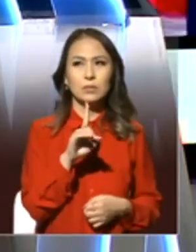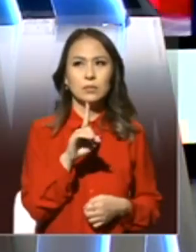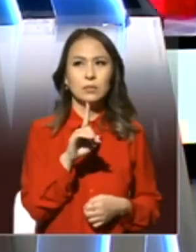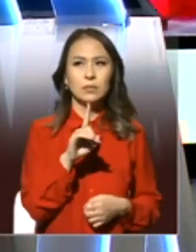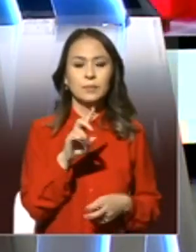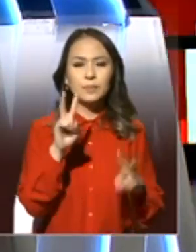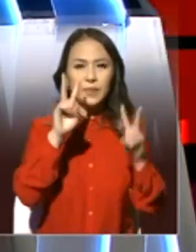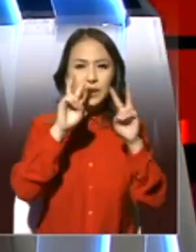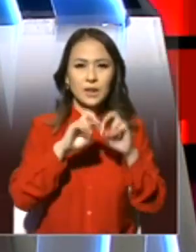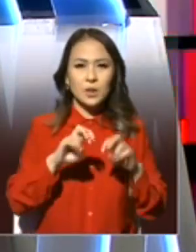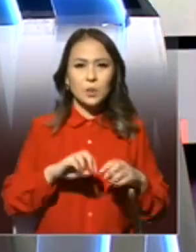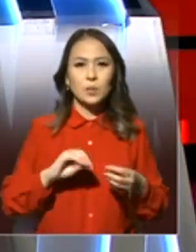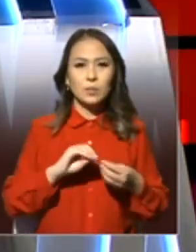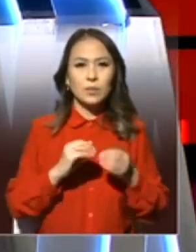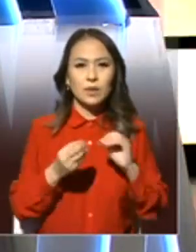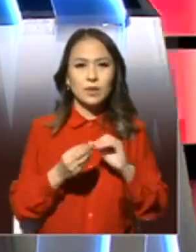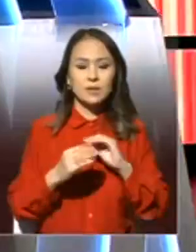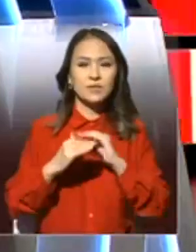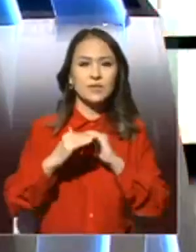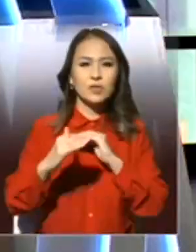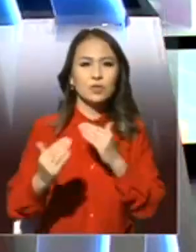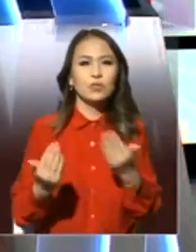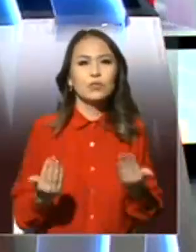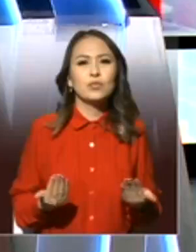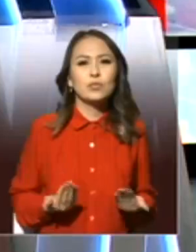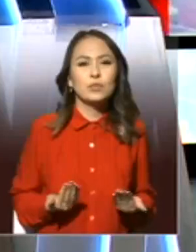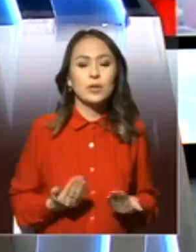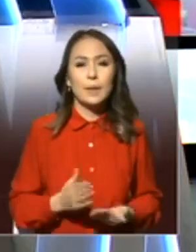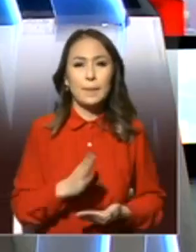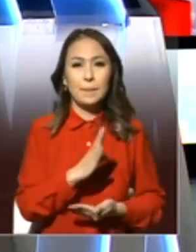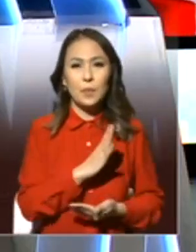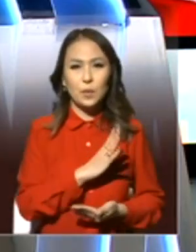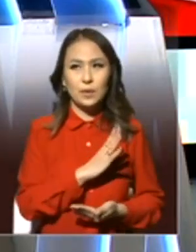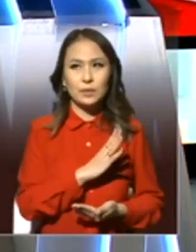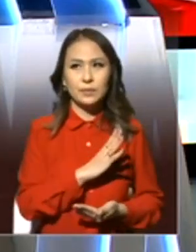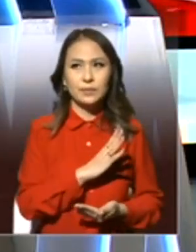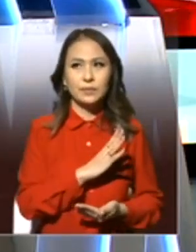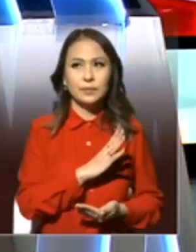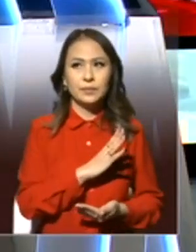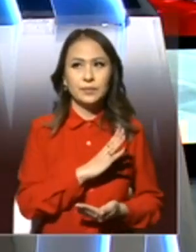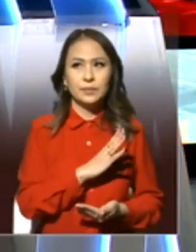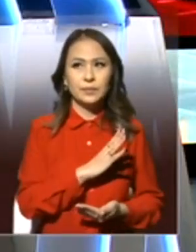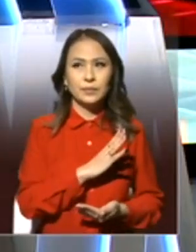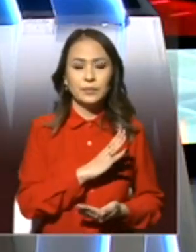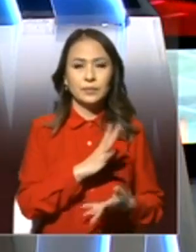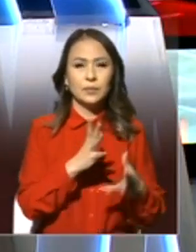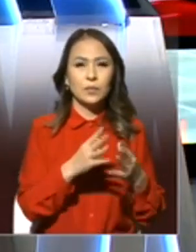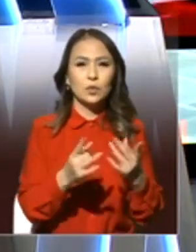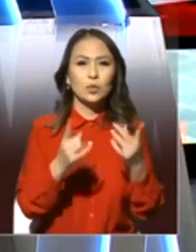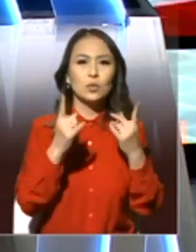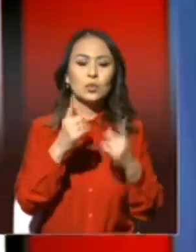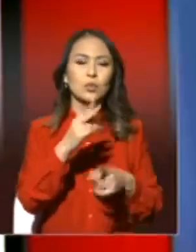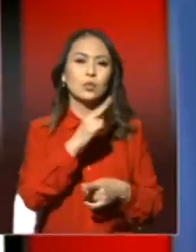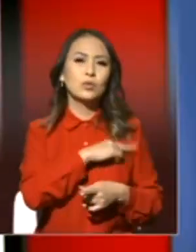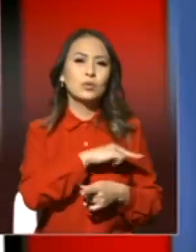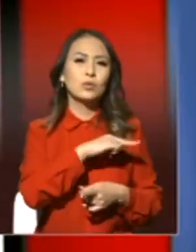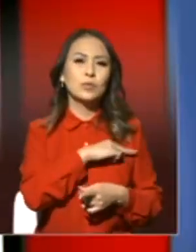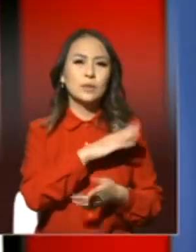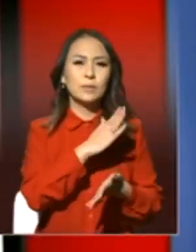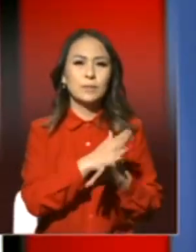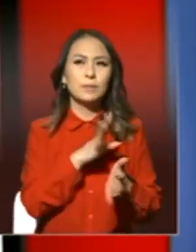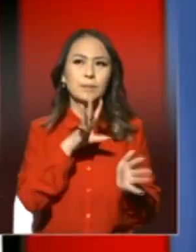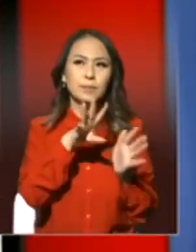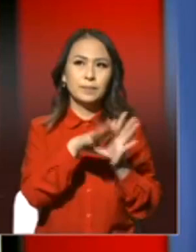жаңағы тексеру мәселесі жергілікті атқарушы органдардың құзырында болған. Былтыр біз үлкен жұмыс жасап, заңға өзгеріс